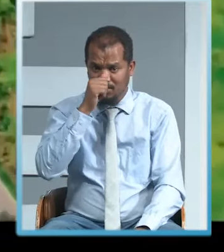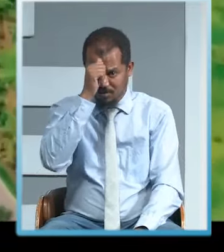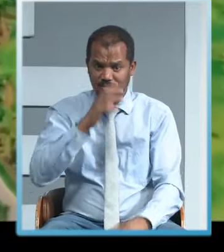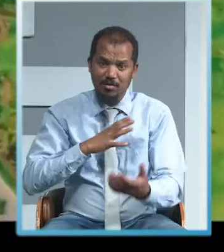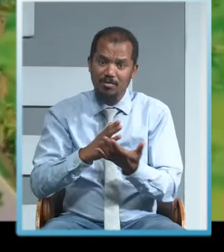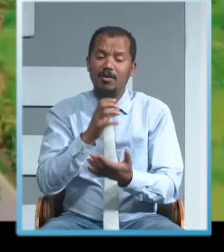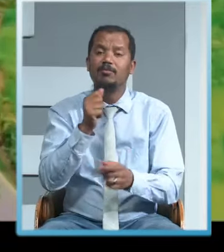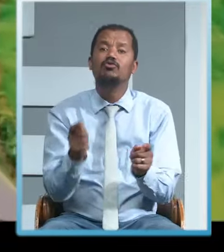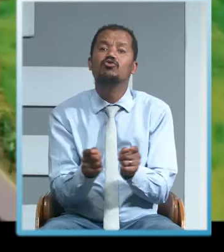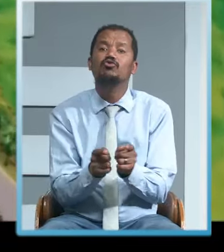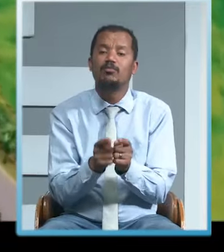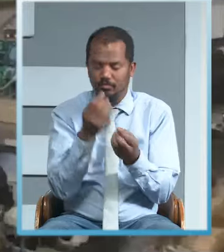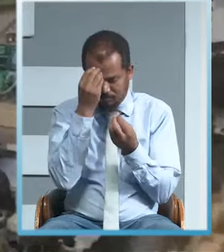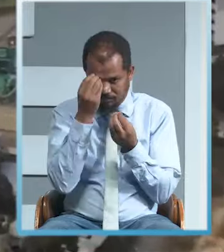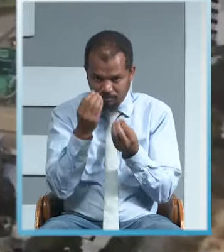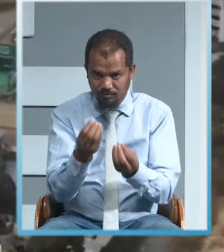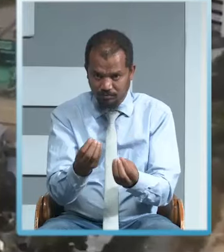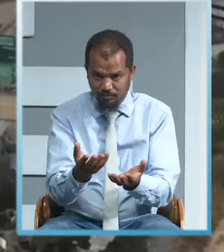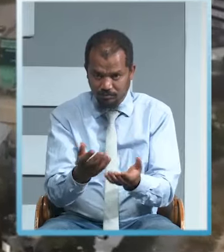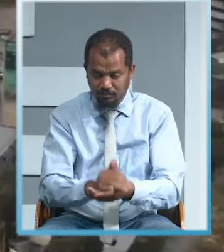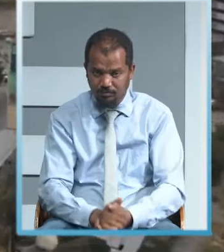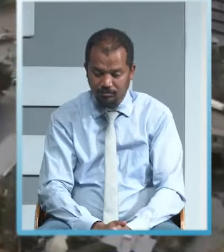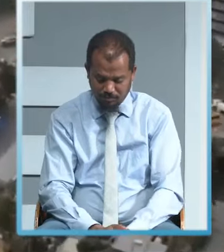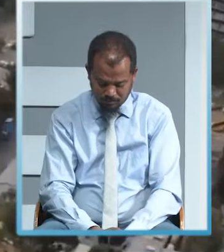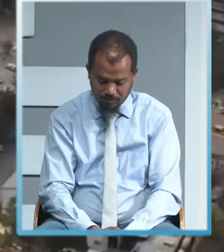ሰብአዊ መብቶች ጉባኤ አሳሰበ።